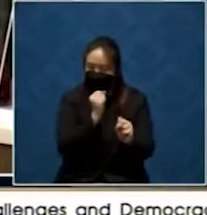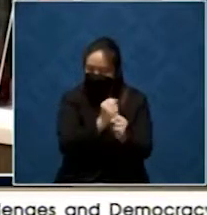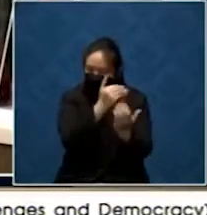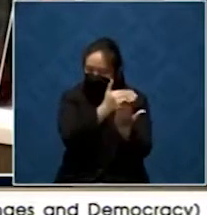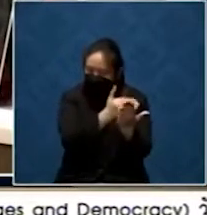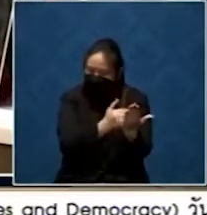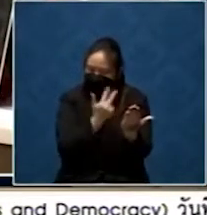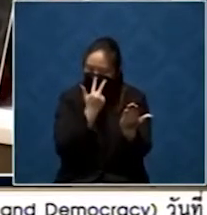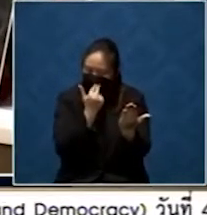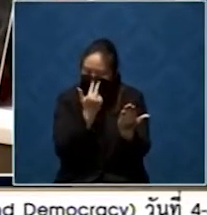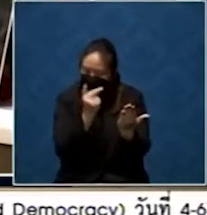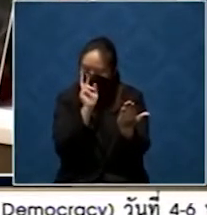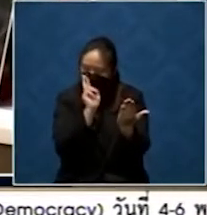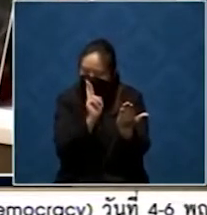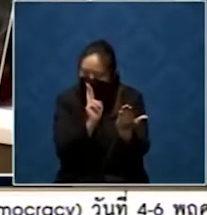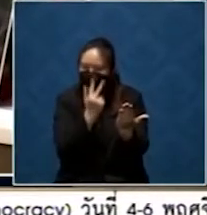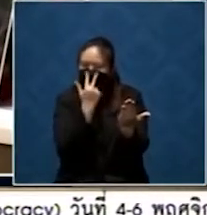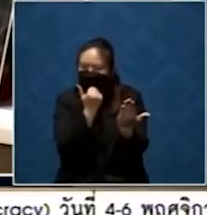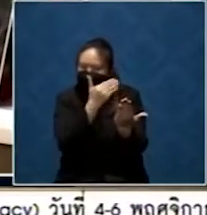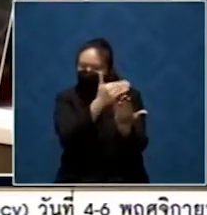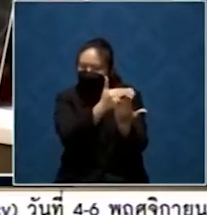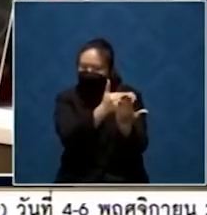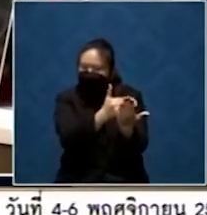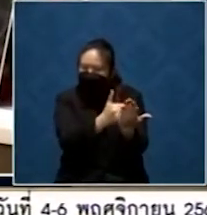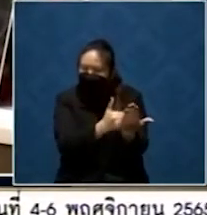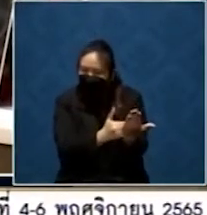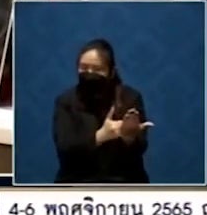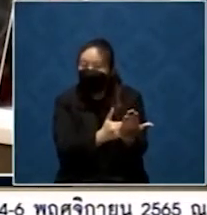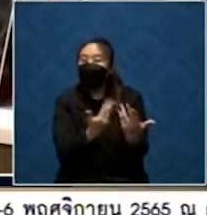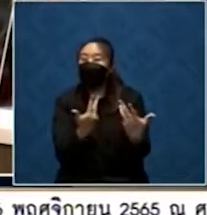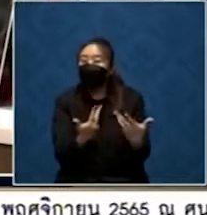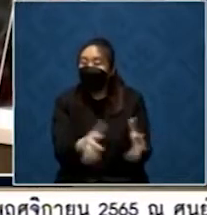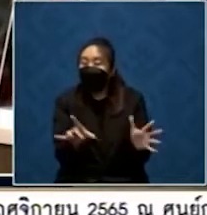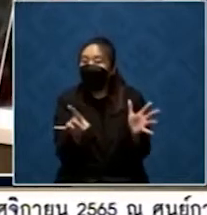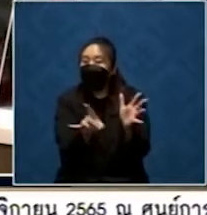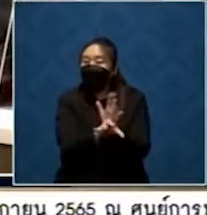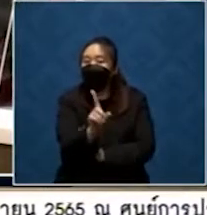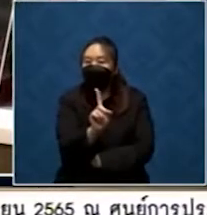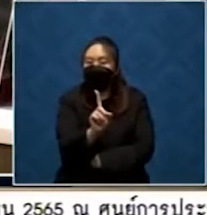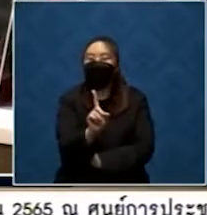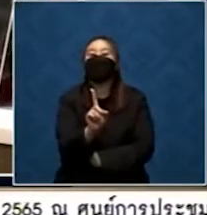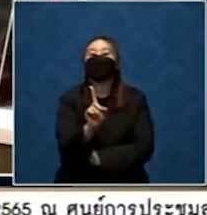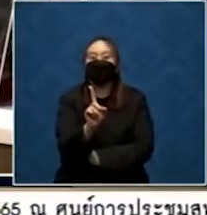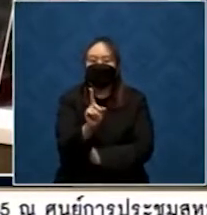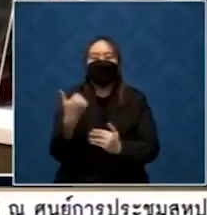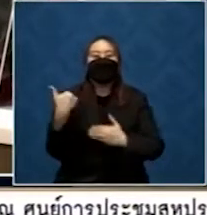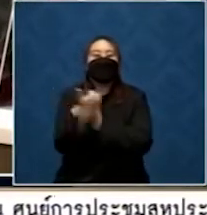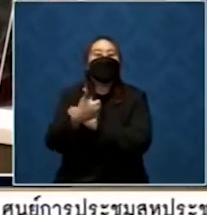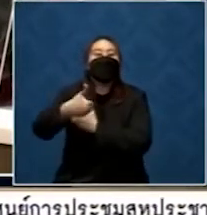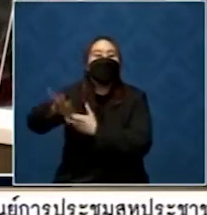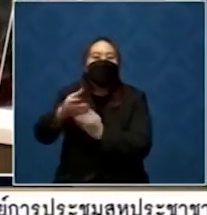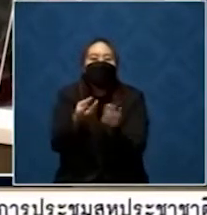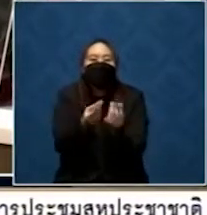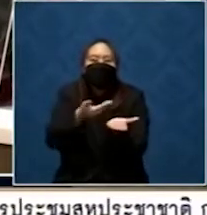การที่รอบคอบรัดกุมที่สุดจนในที่สุดแล้วมรรคผลที่เกิดก็คือมีต่างชาติมาซื้อที่ดินเพียงประม